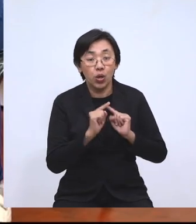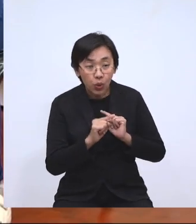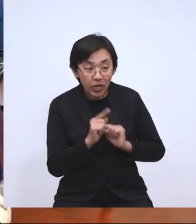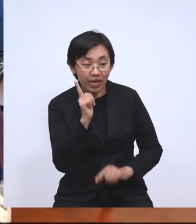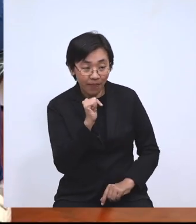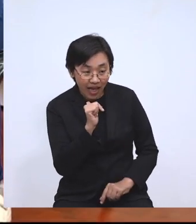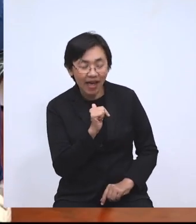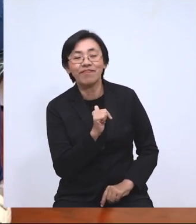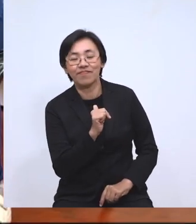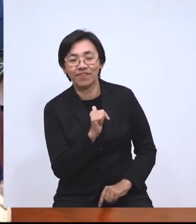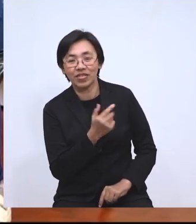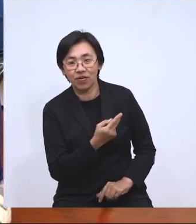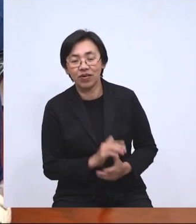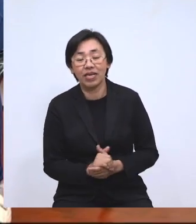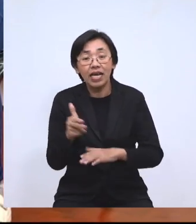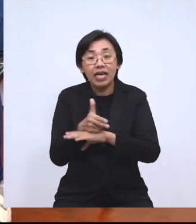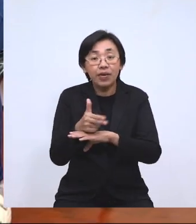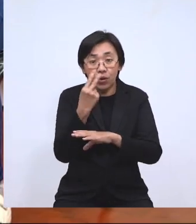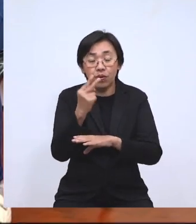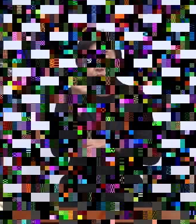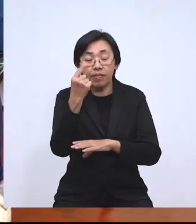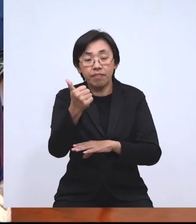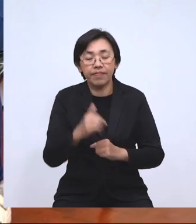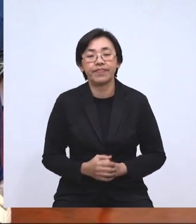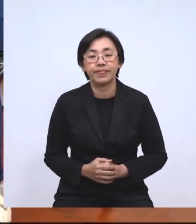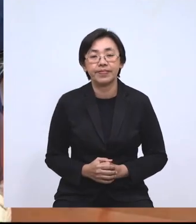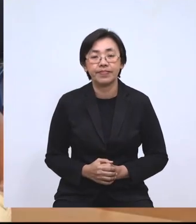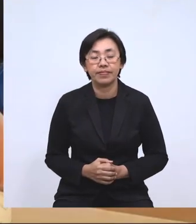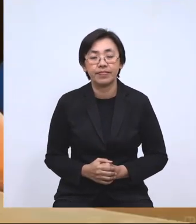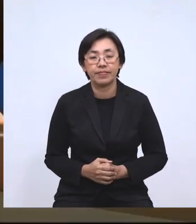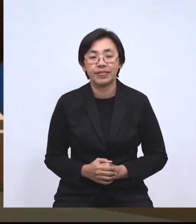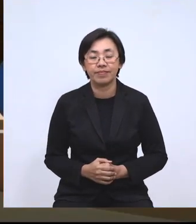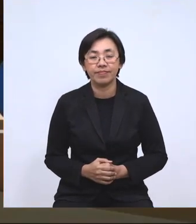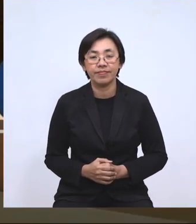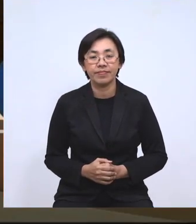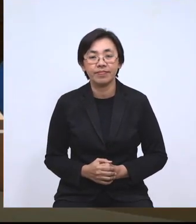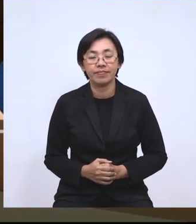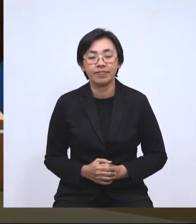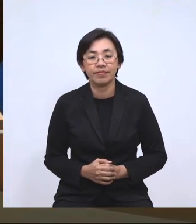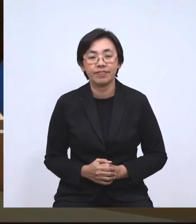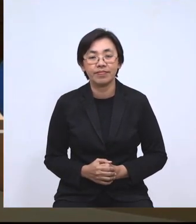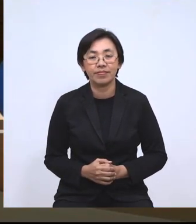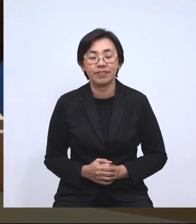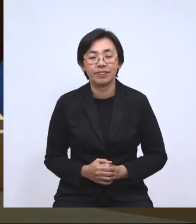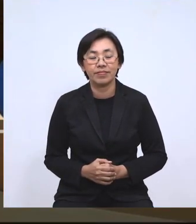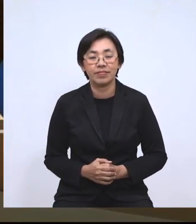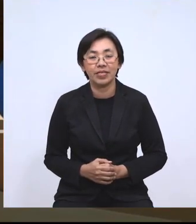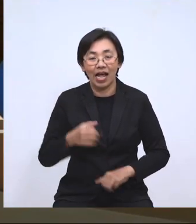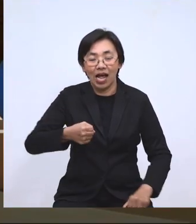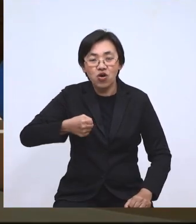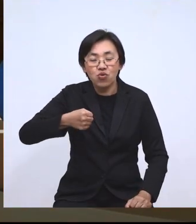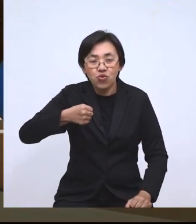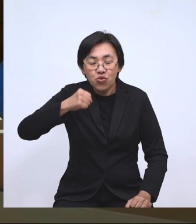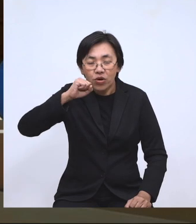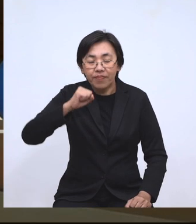ครองกับมอสแม่ทีเนี้ยเมื่อกี้รบกวนเปิดคลิปอีกทีได้ไหมคะเราจะเห็นคลิปว่าน้องอันที่เป็นดื่มน้ำด้วยแ